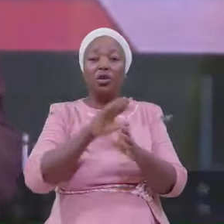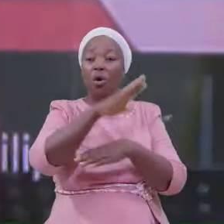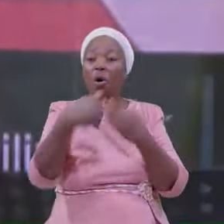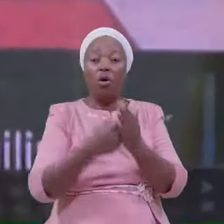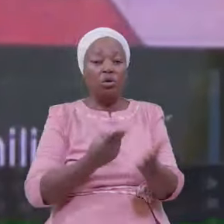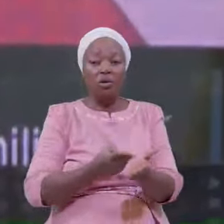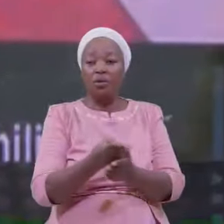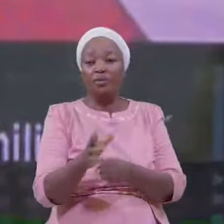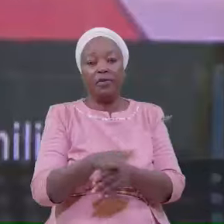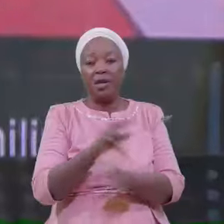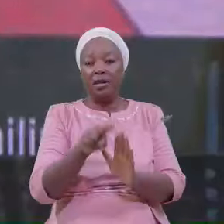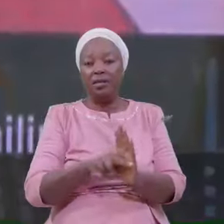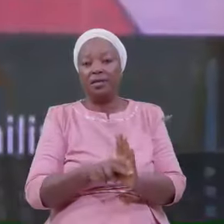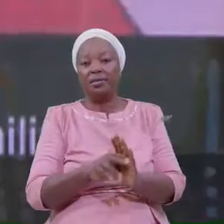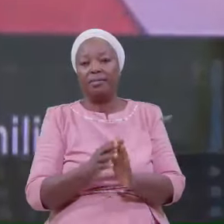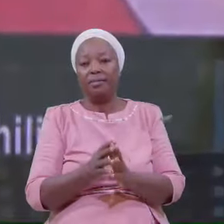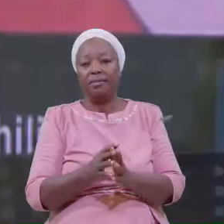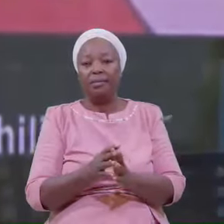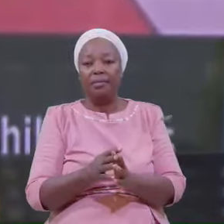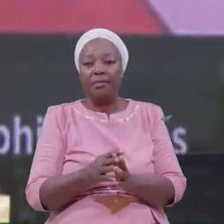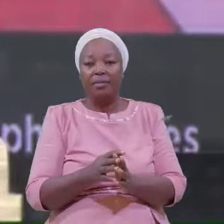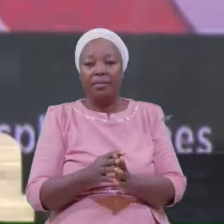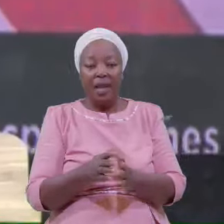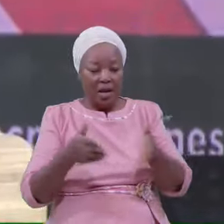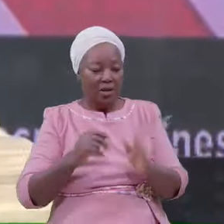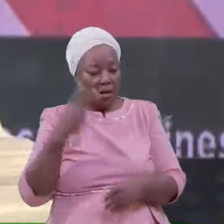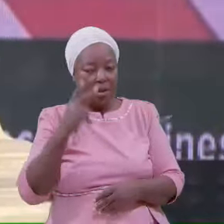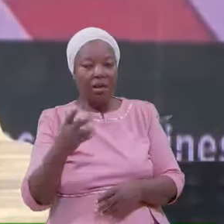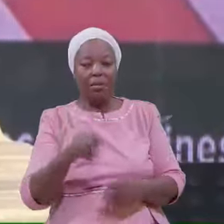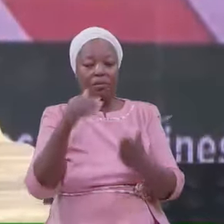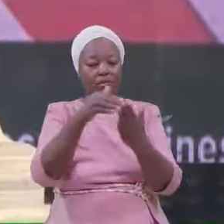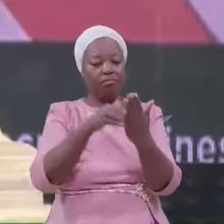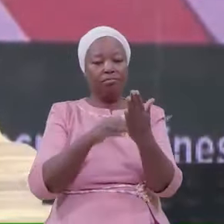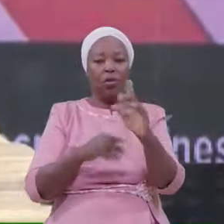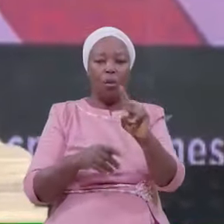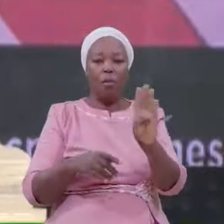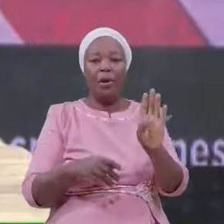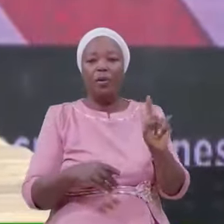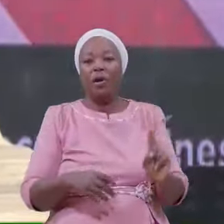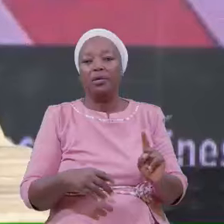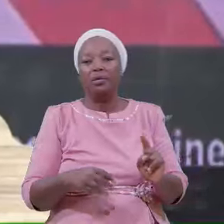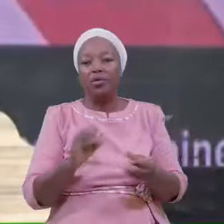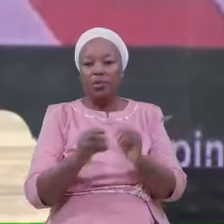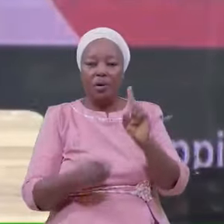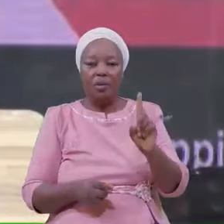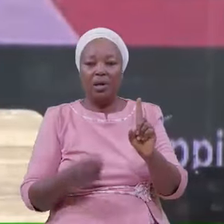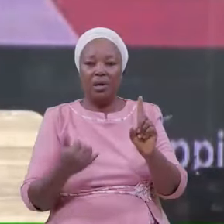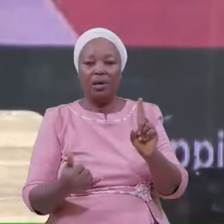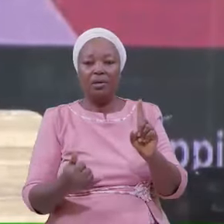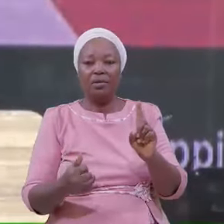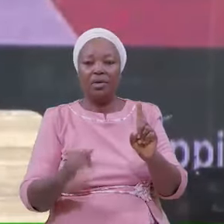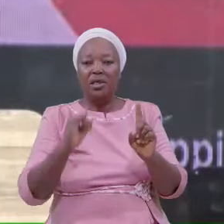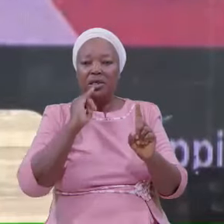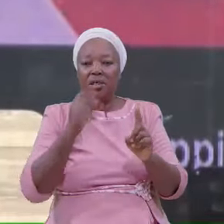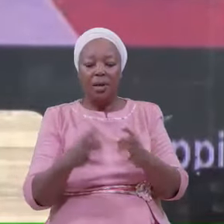tao na hindi nakakakilala sa Panginoon? Let's look at them one by one. Number one, the generous promise